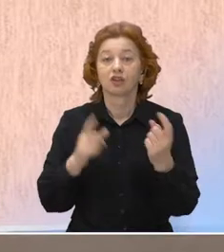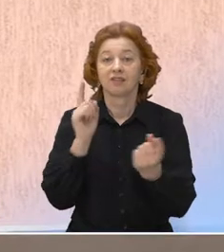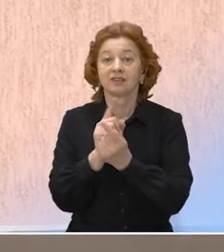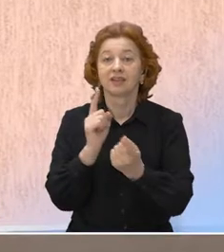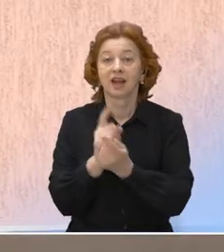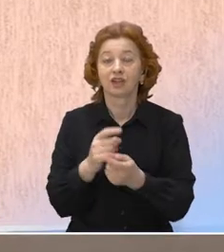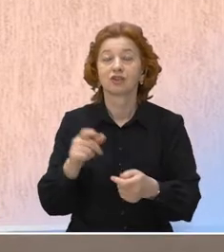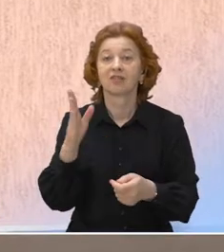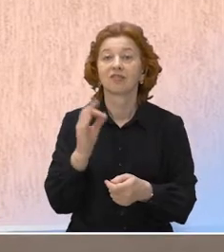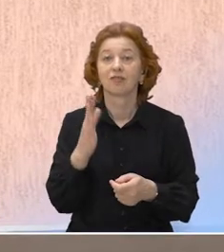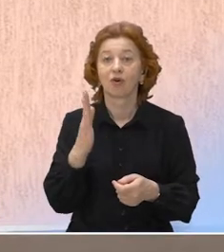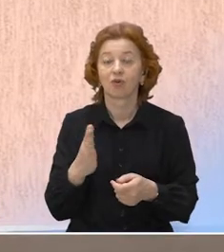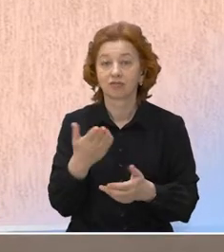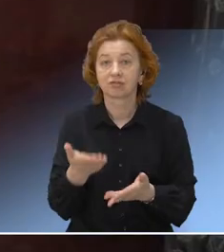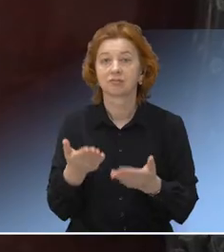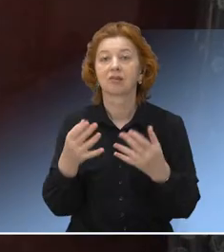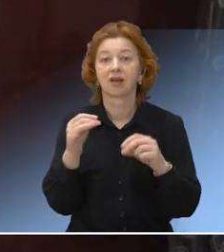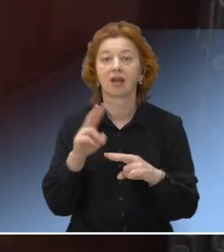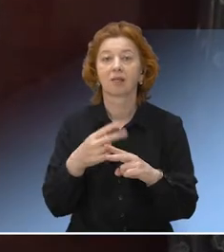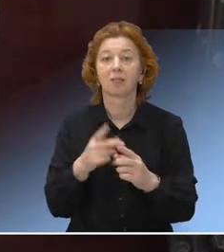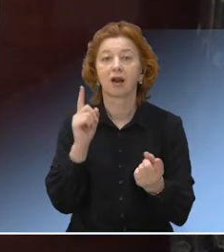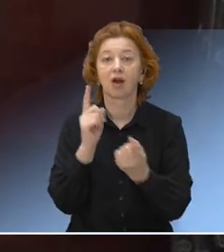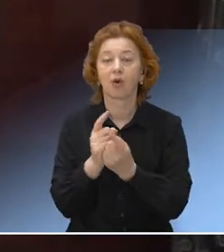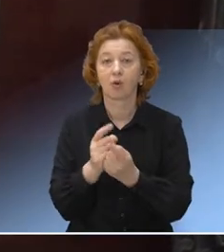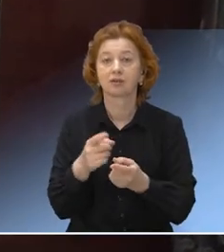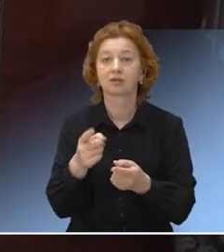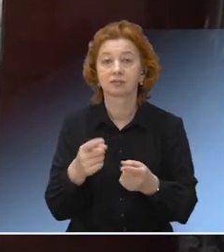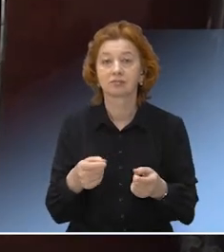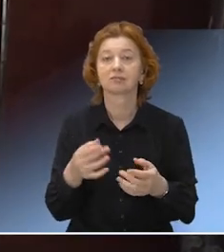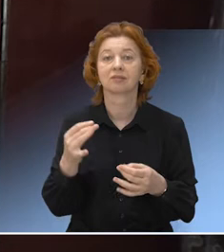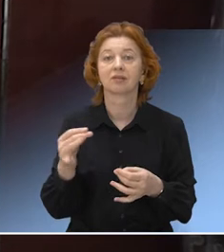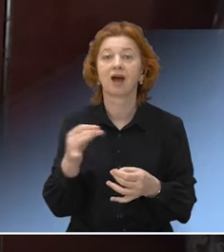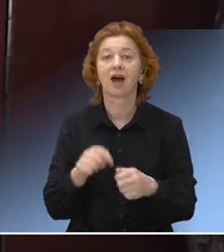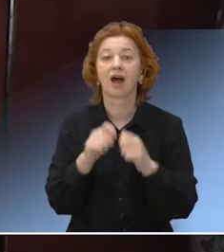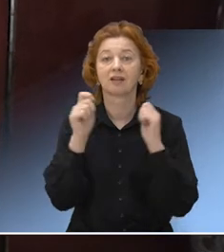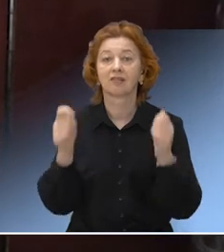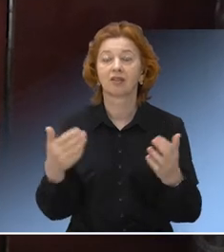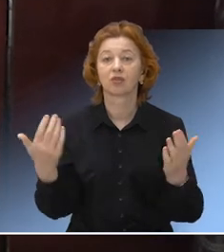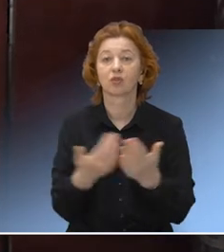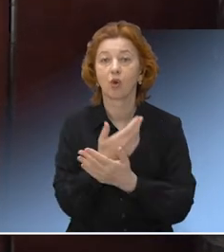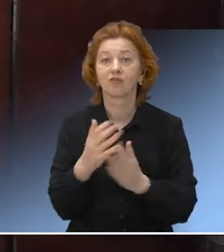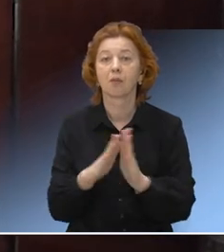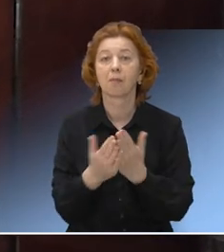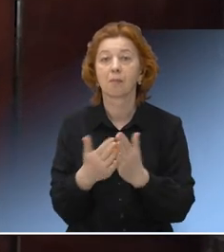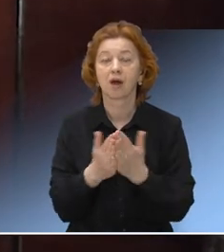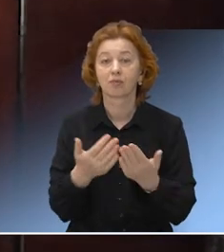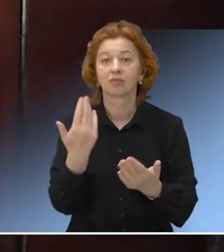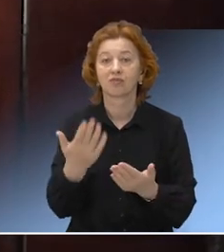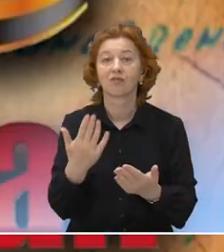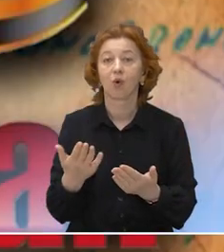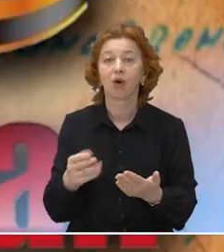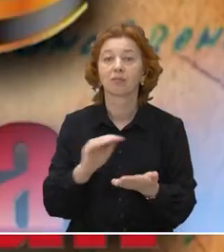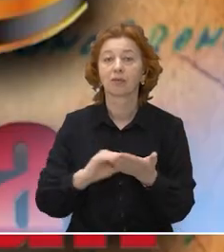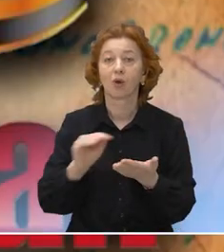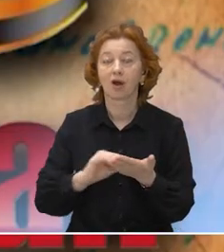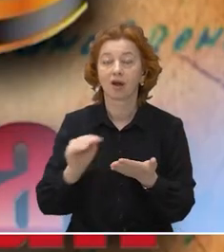Каждая встреча с участником Великой Отечественной войны Прокофьем Николаевичем Арефьевым открывает новые факты его биографии.